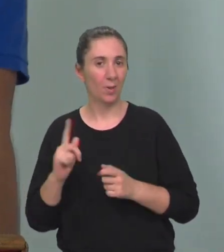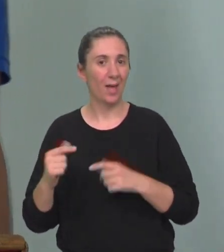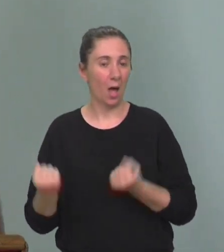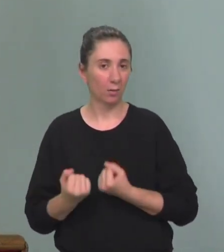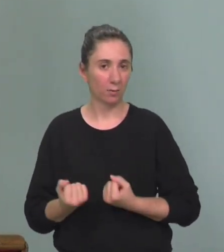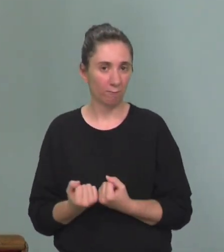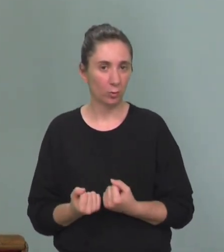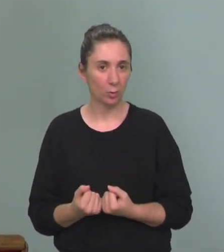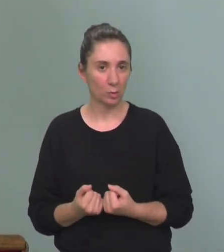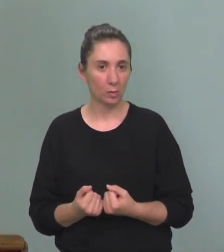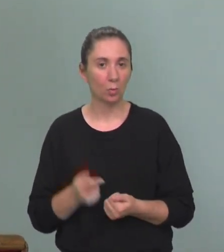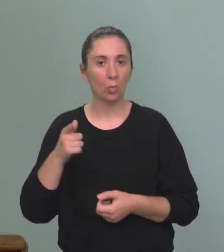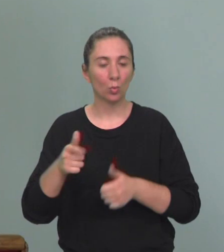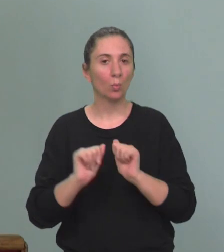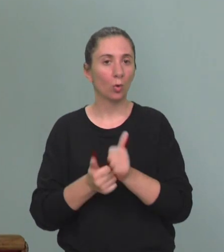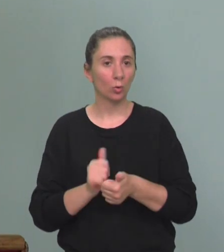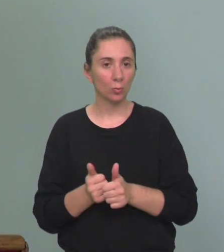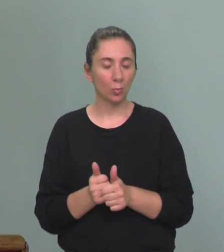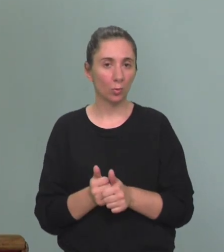aktivnosti. U tom sportu